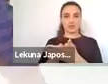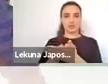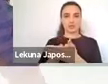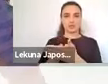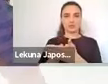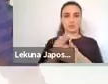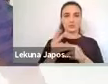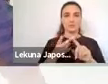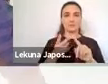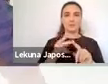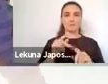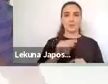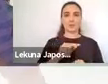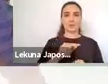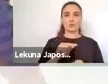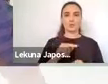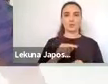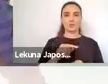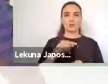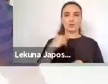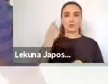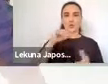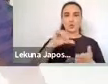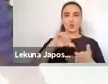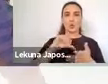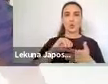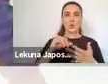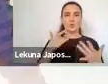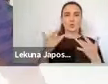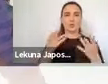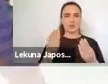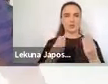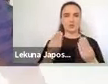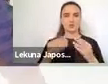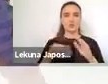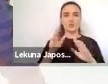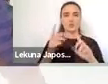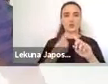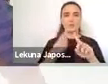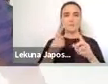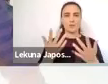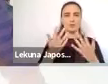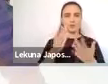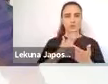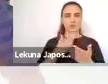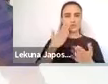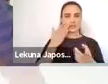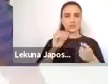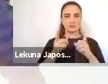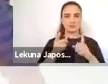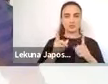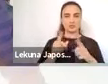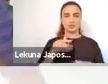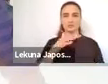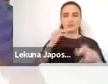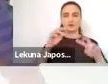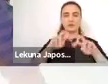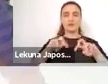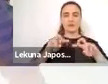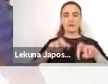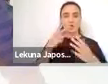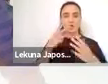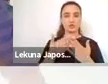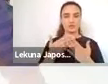და მეორე არის აი ესეთი როლური თამაშები, რაც ბევრად ეფექტურია სინამდვილეში, აი ეს ძალიან ბევრი კვლევა ამას